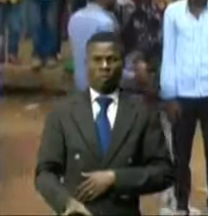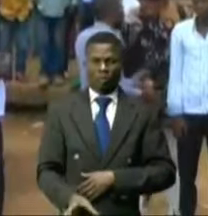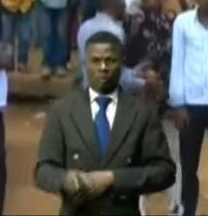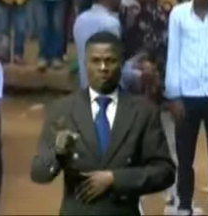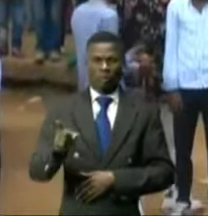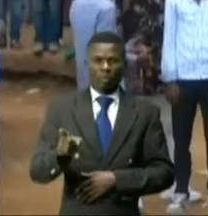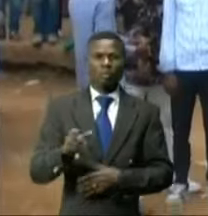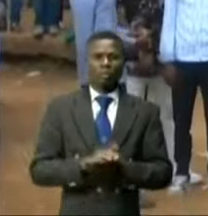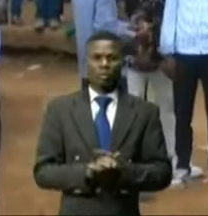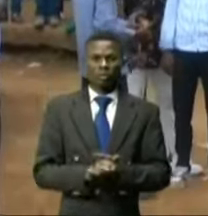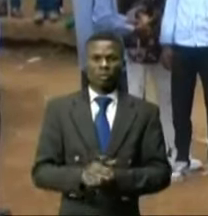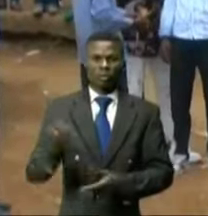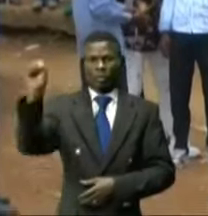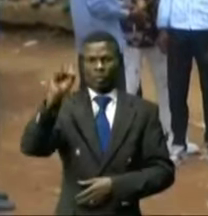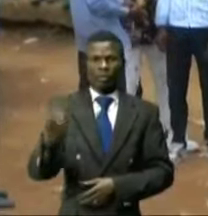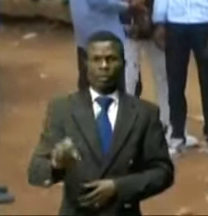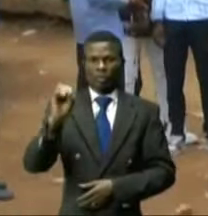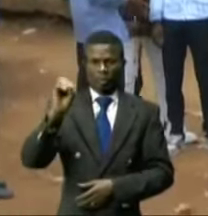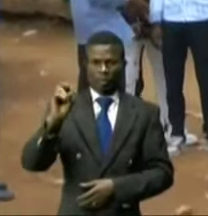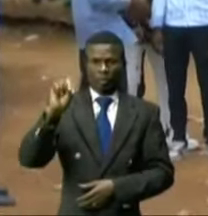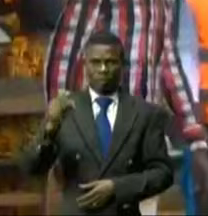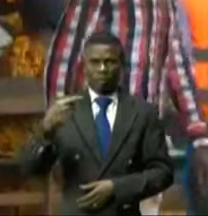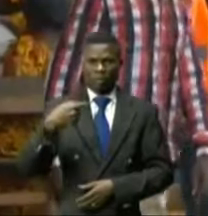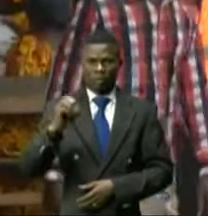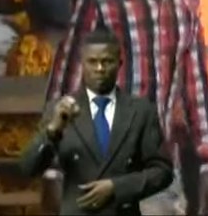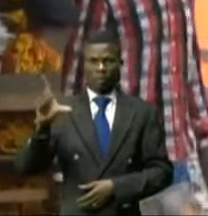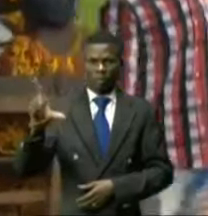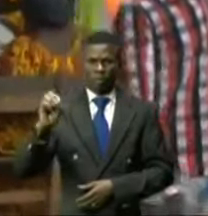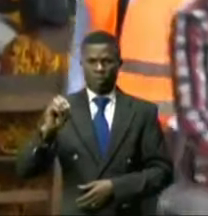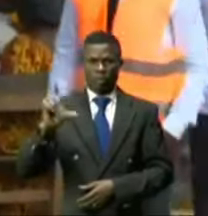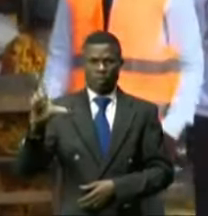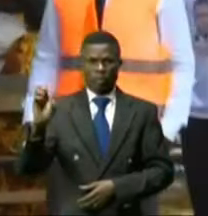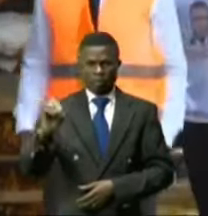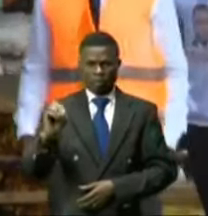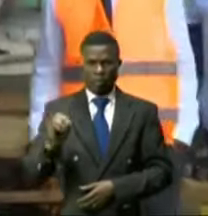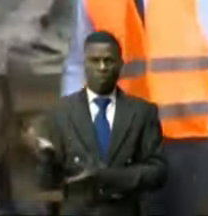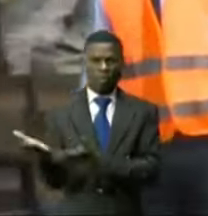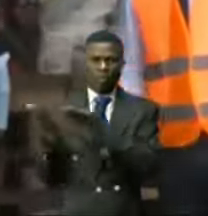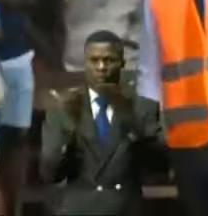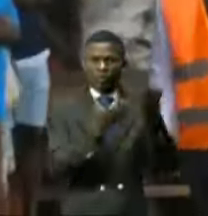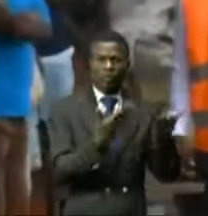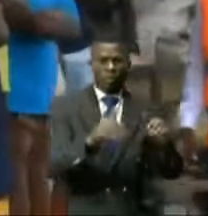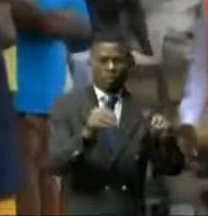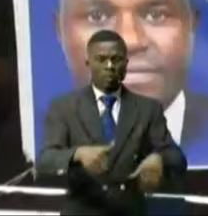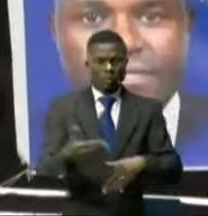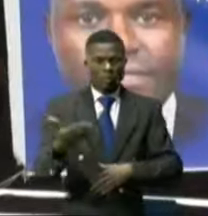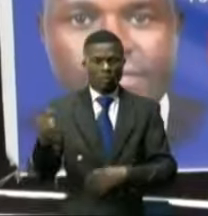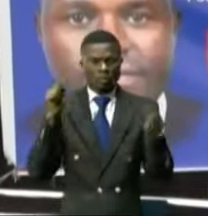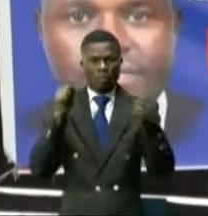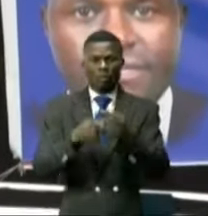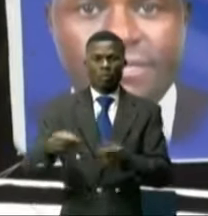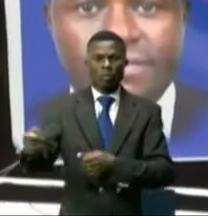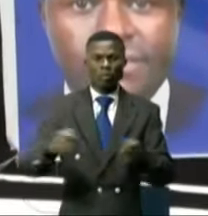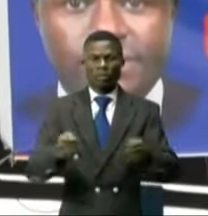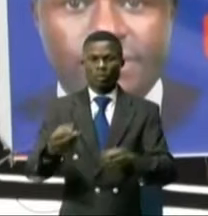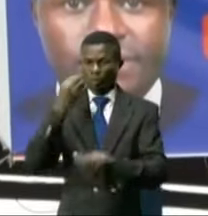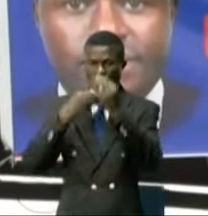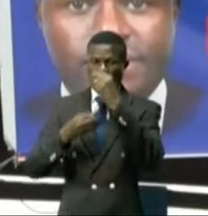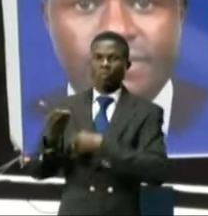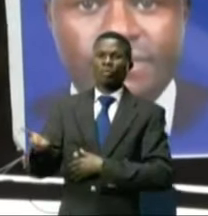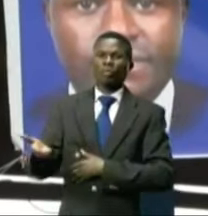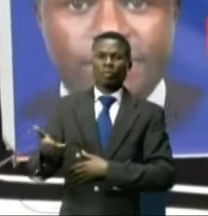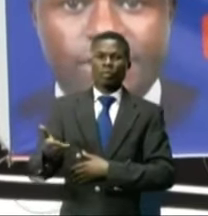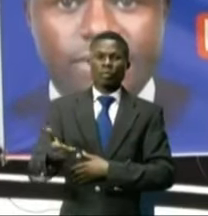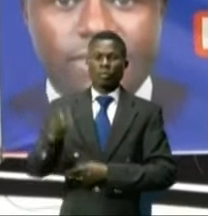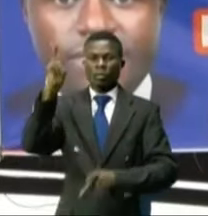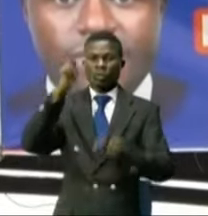Congo central. Pour faciliter l'évacuation des produits vivriers produits à Songololo vers les marchés de consommation,